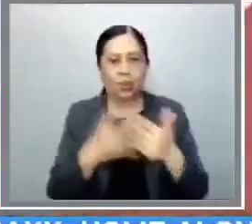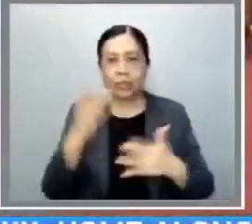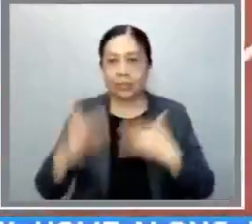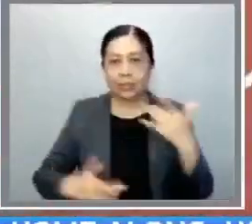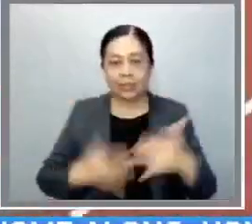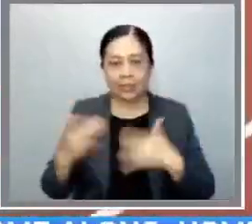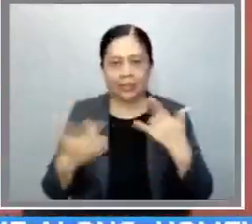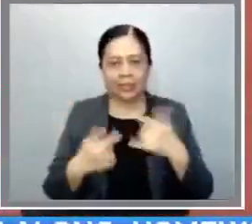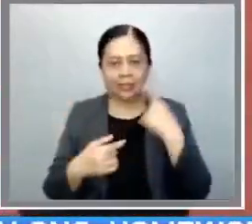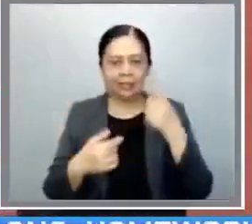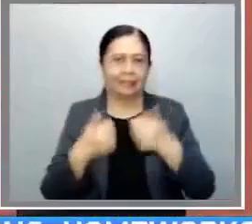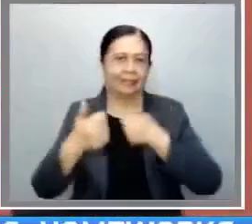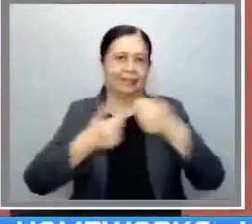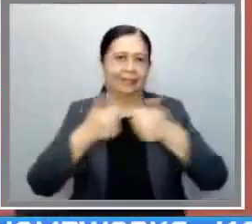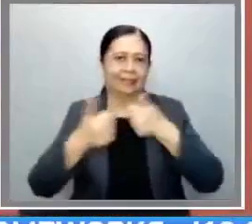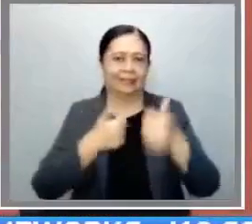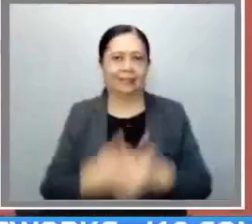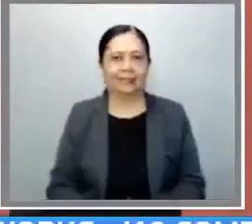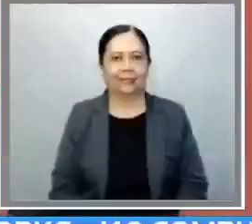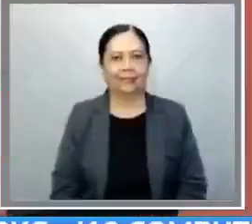kompetisyon.